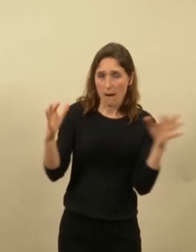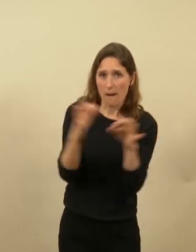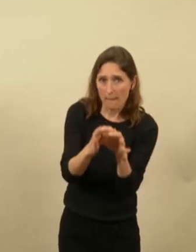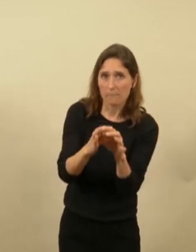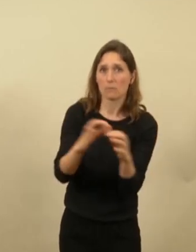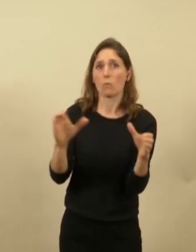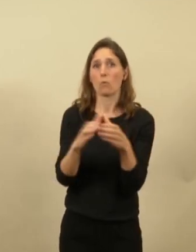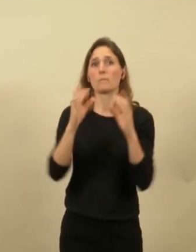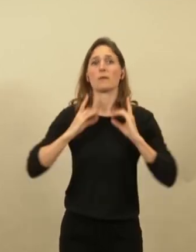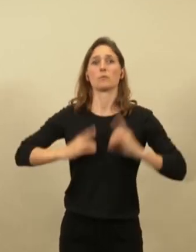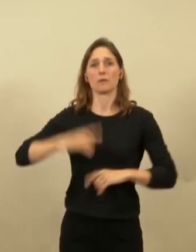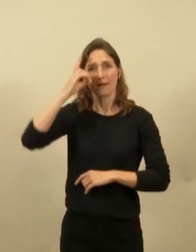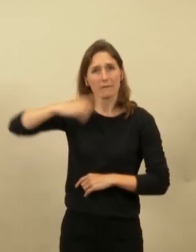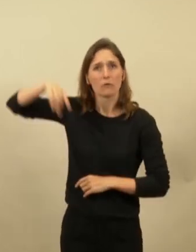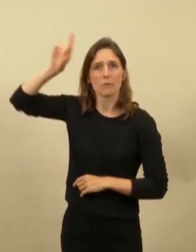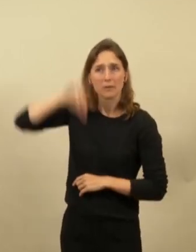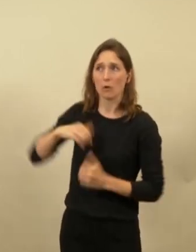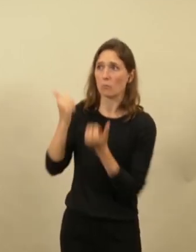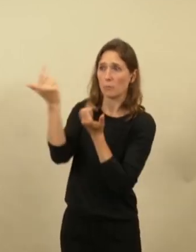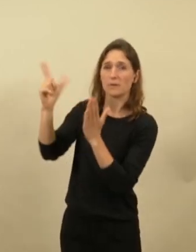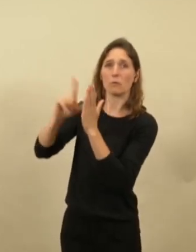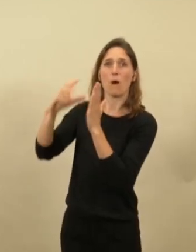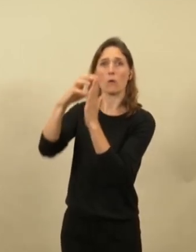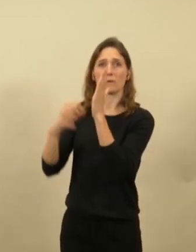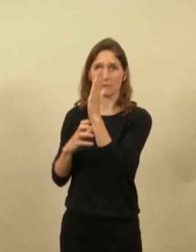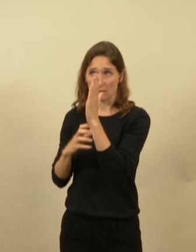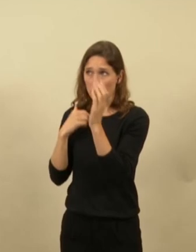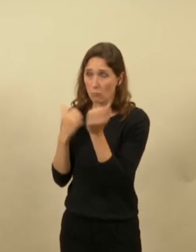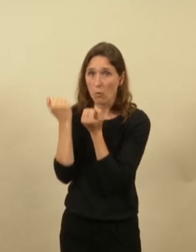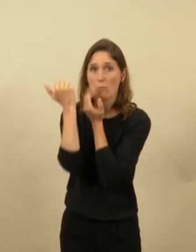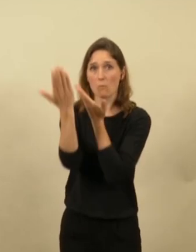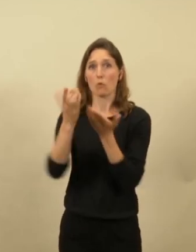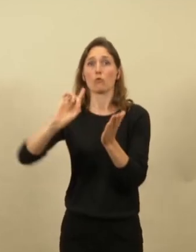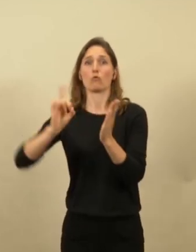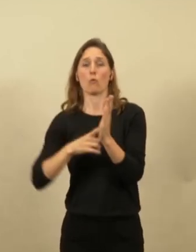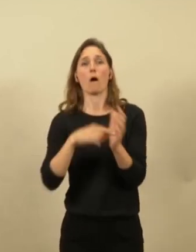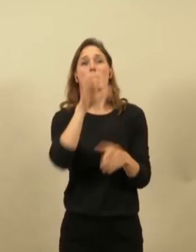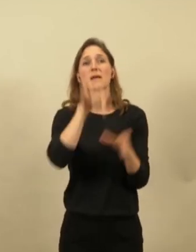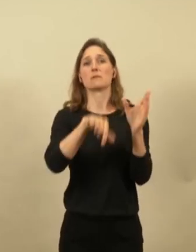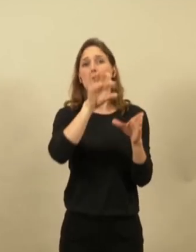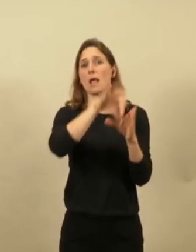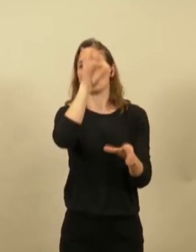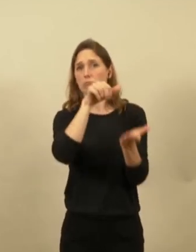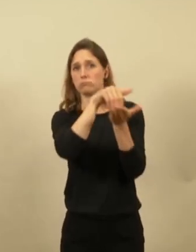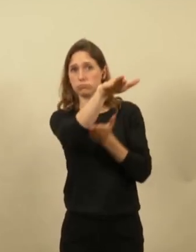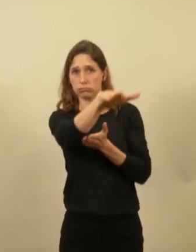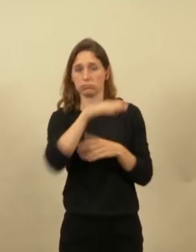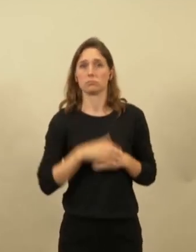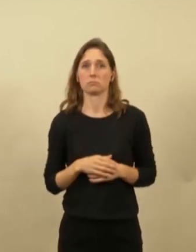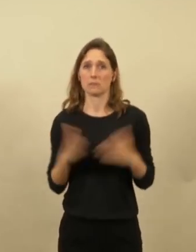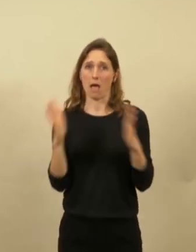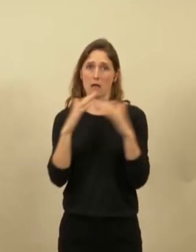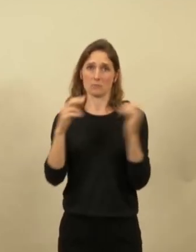insoumise la proposition de loi constitutionnelle visant à instaurer donc un droit de revocation des élus avait été rejeté par l'ancien